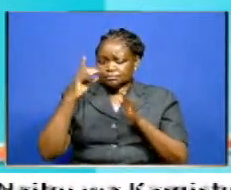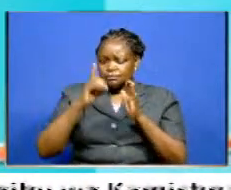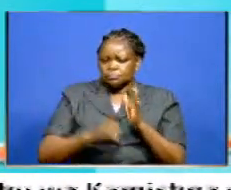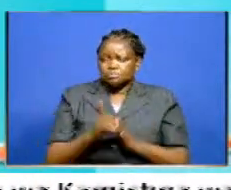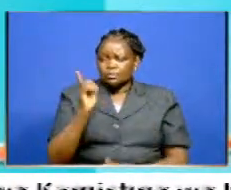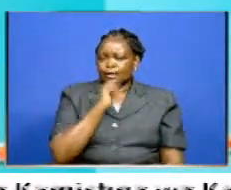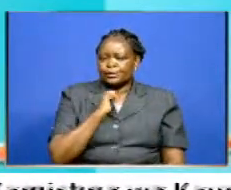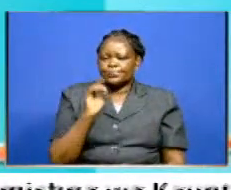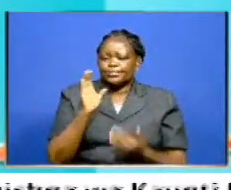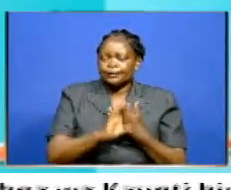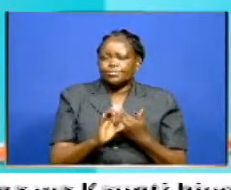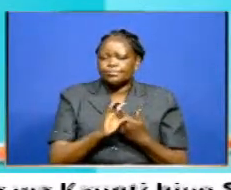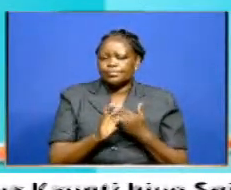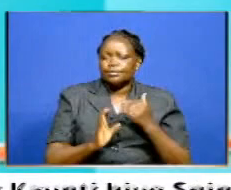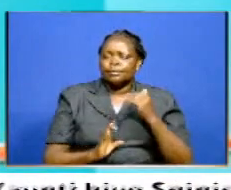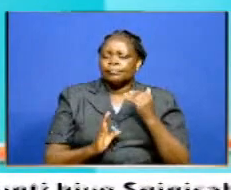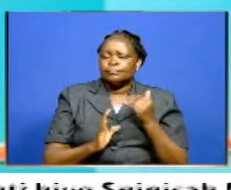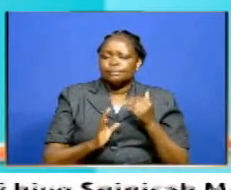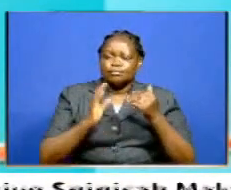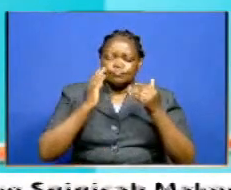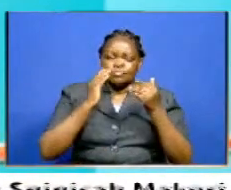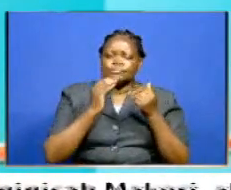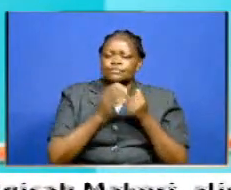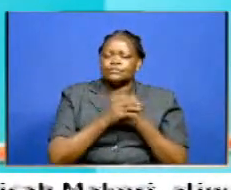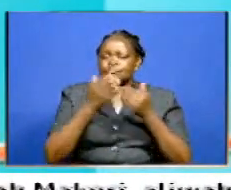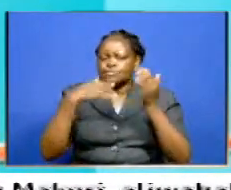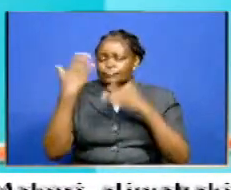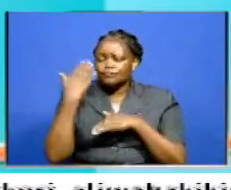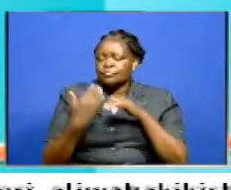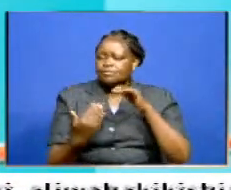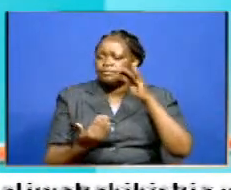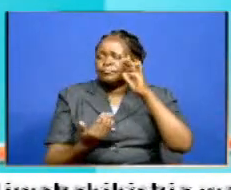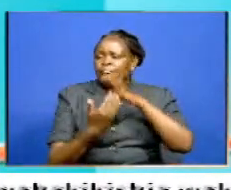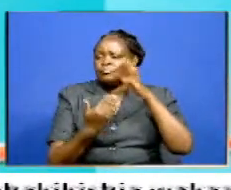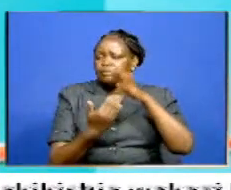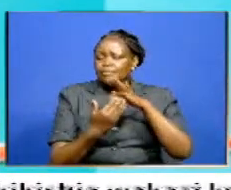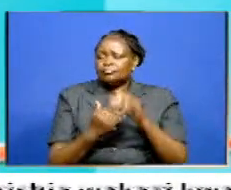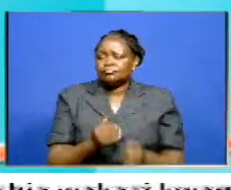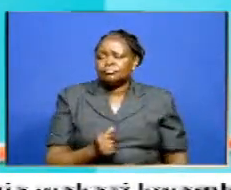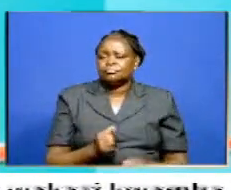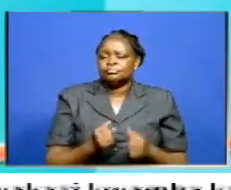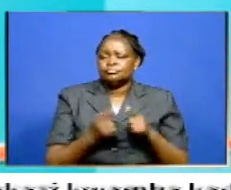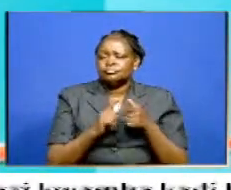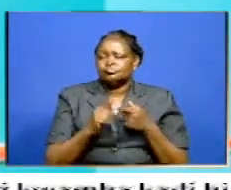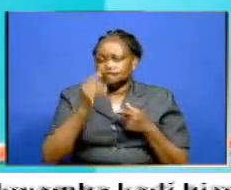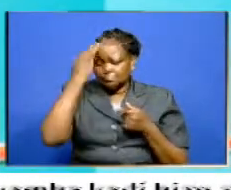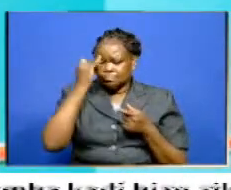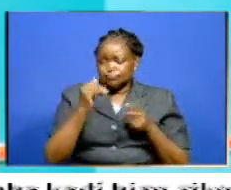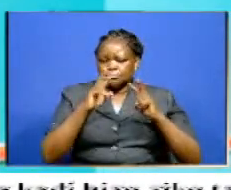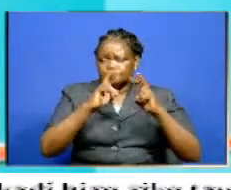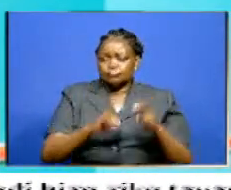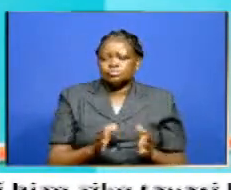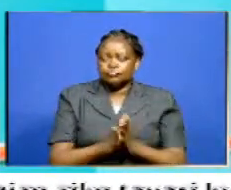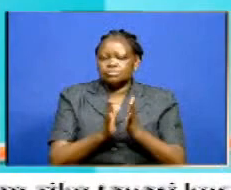vikuu vinakuwa ranked highest? Kwa sababu wamewekeza in research and development. Vyuo